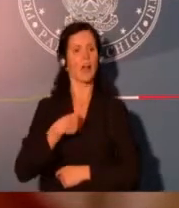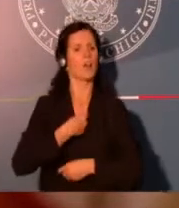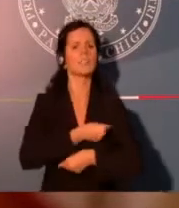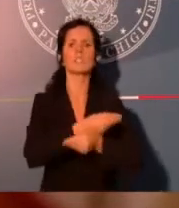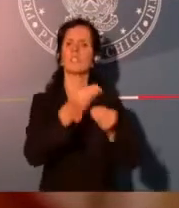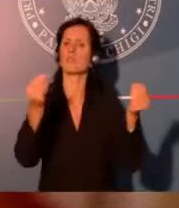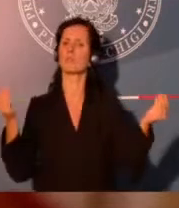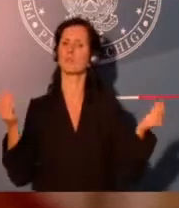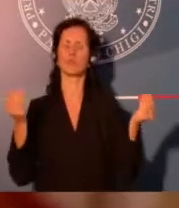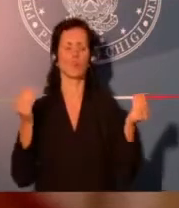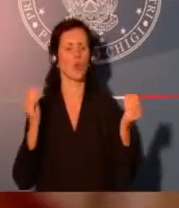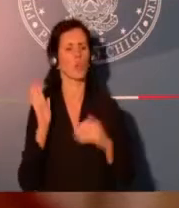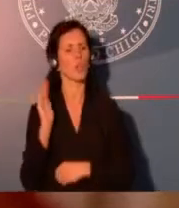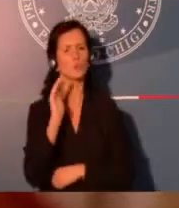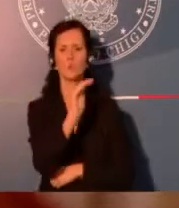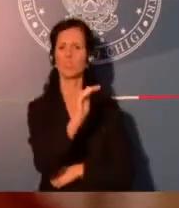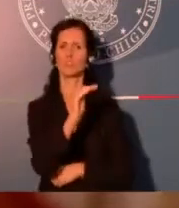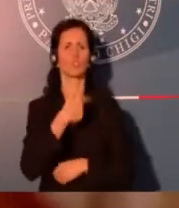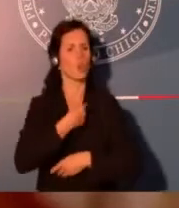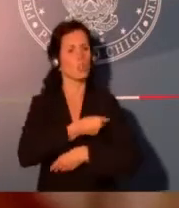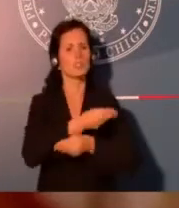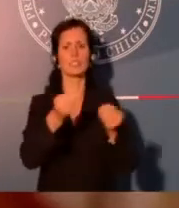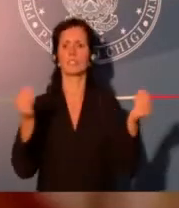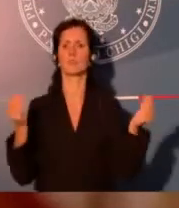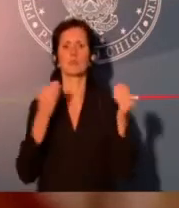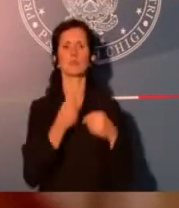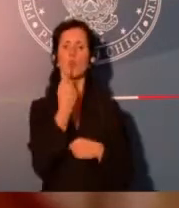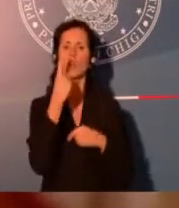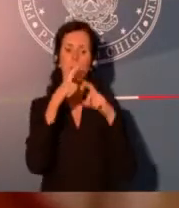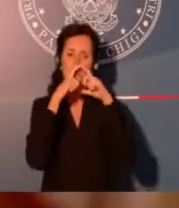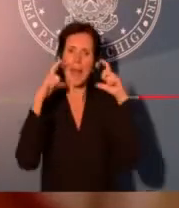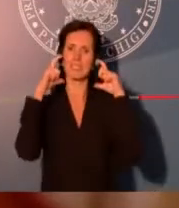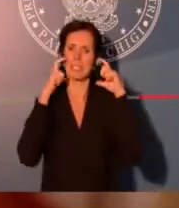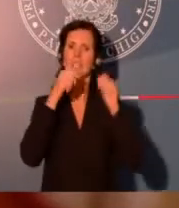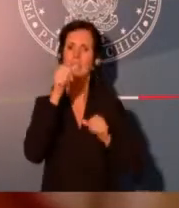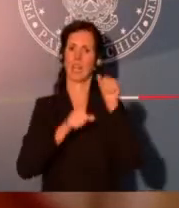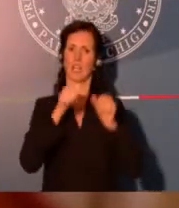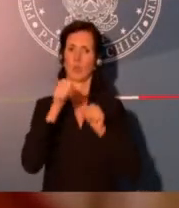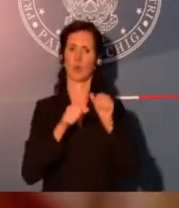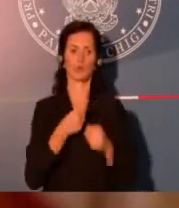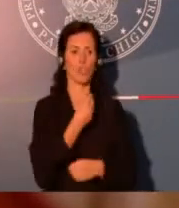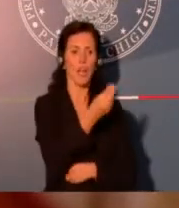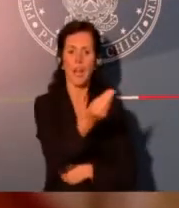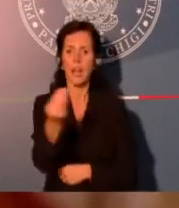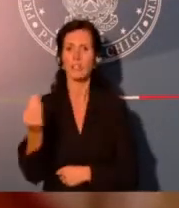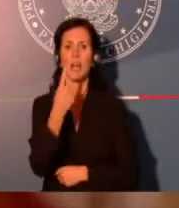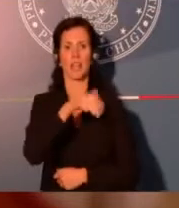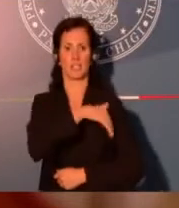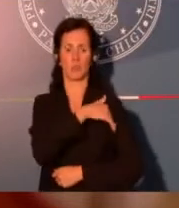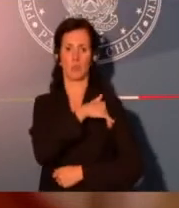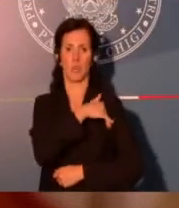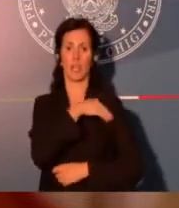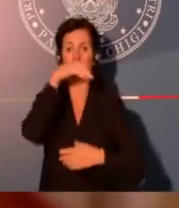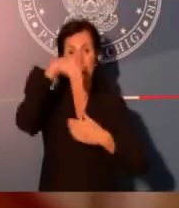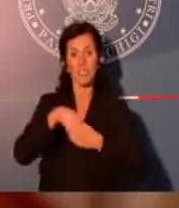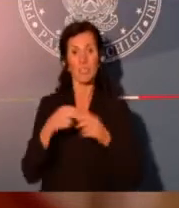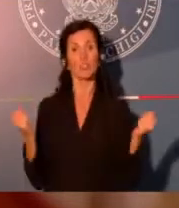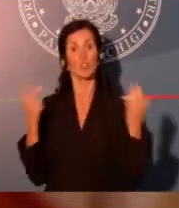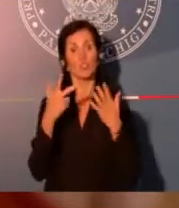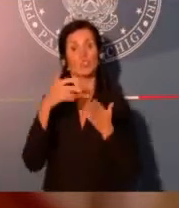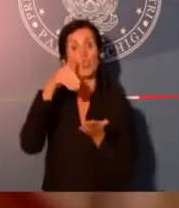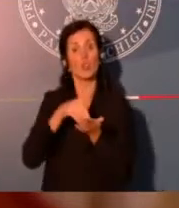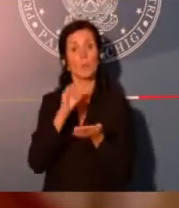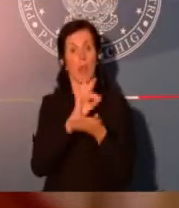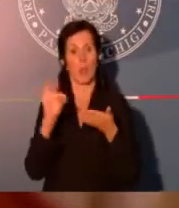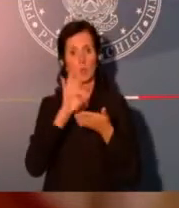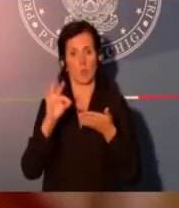gratuitamente ogni santo giorno una mascherina chirurgica per ogni studente in 18.000 scuole,